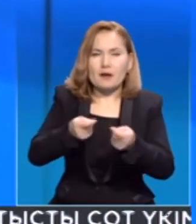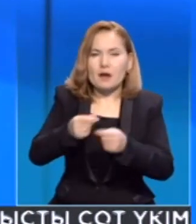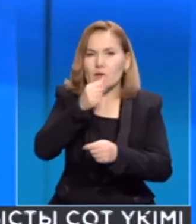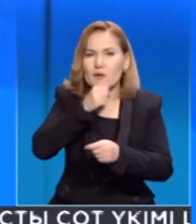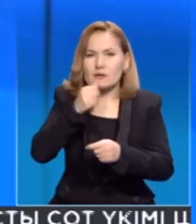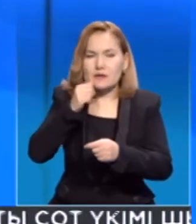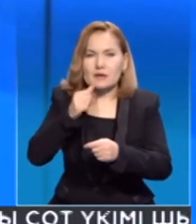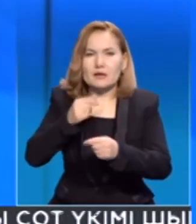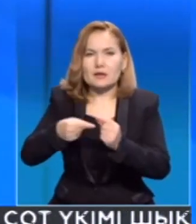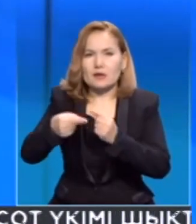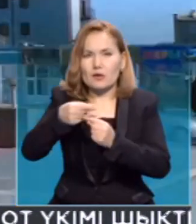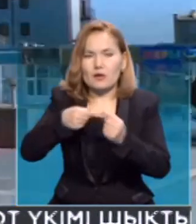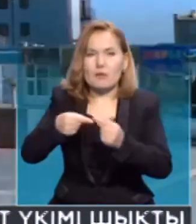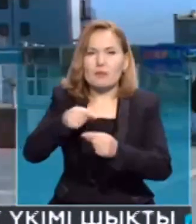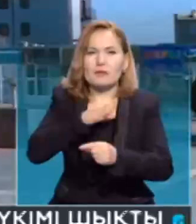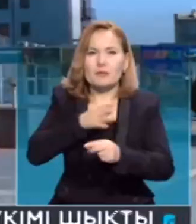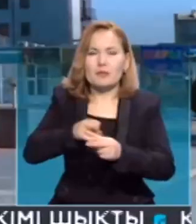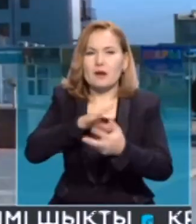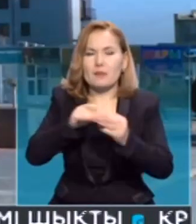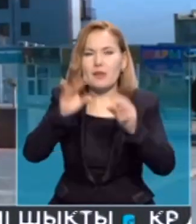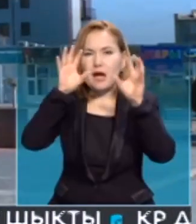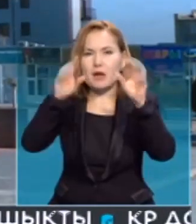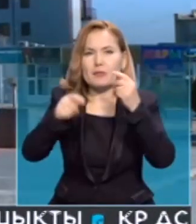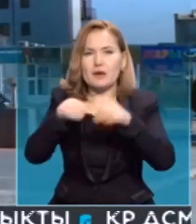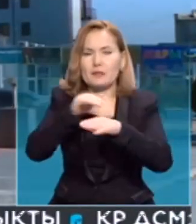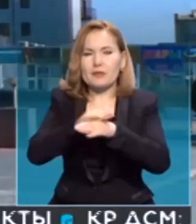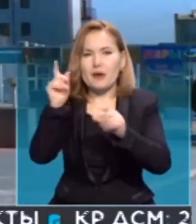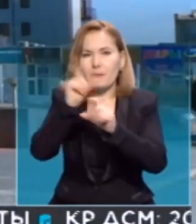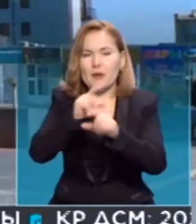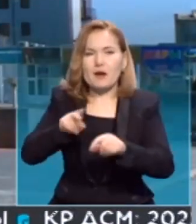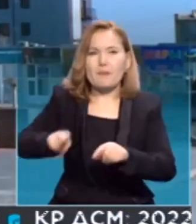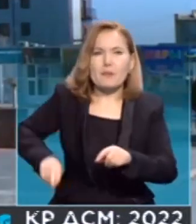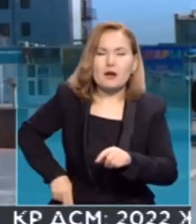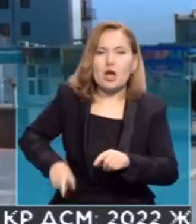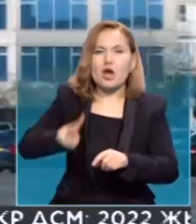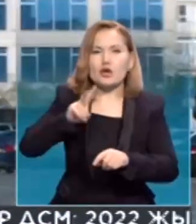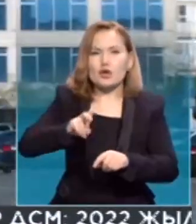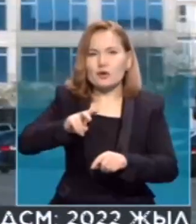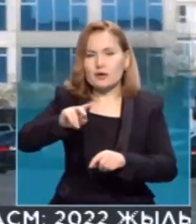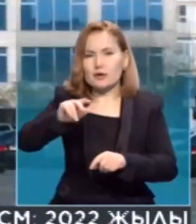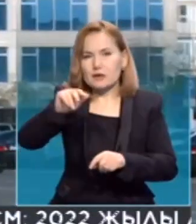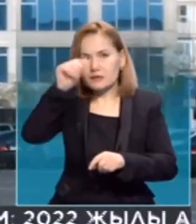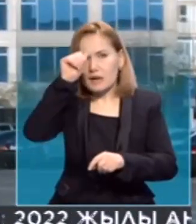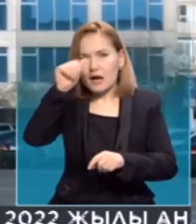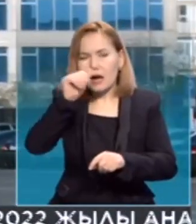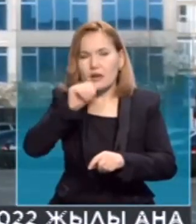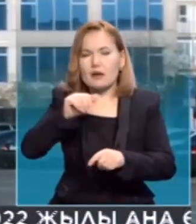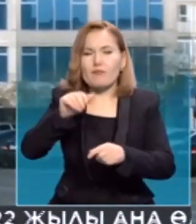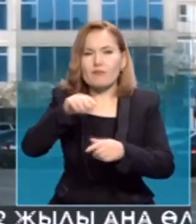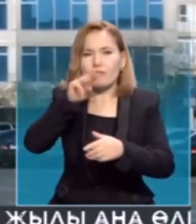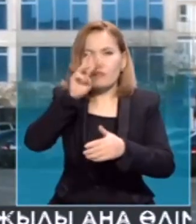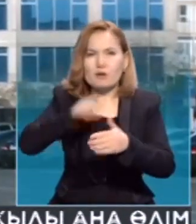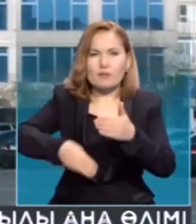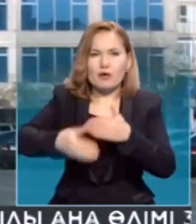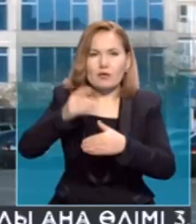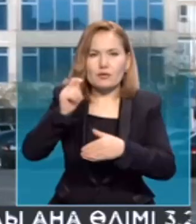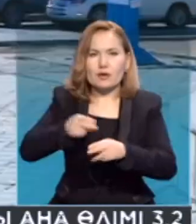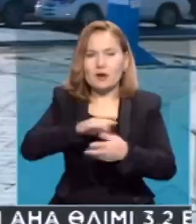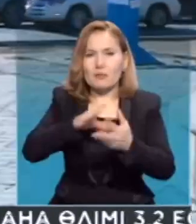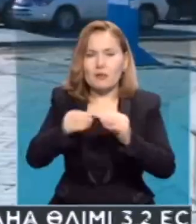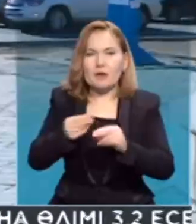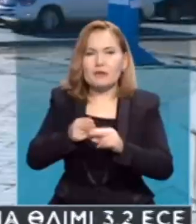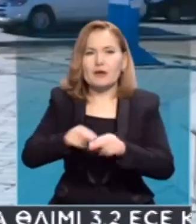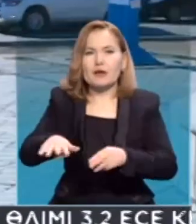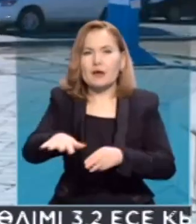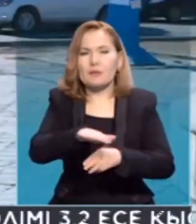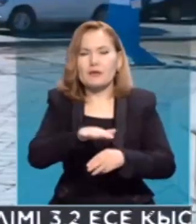тыйым салынған. Бірақ соған қарамастан заңсыздыққа барған мектеп басшыларына 200 айлық есептік көрсеткіш көлемінде айыппұл салынды. Ал Қарақия